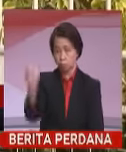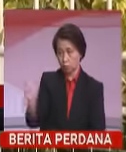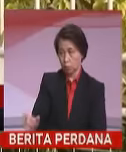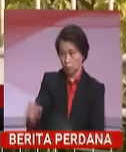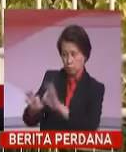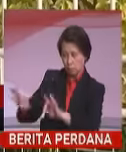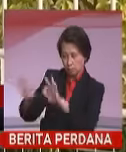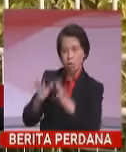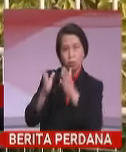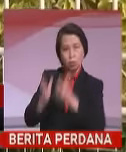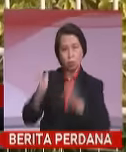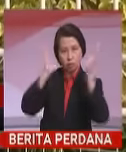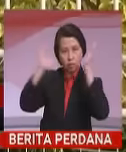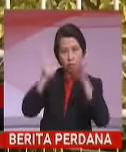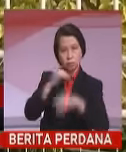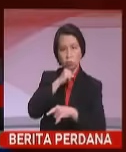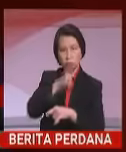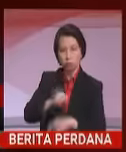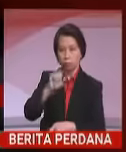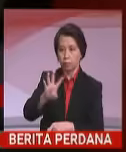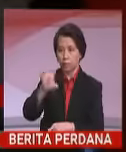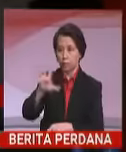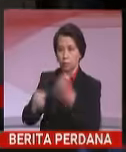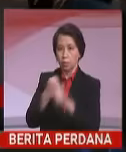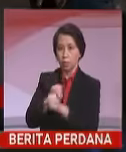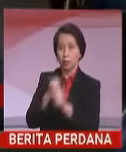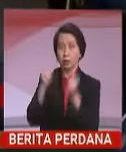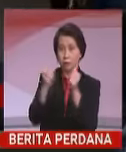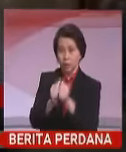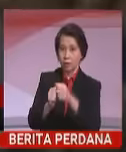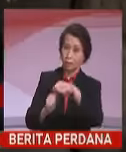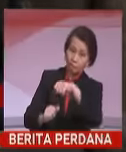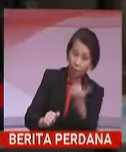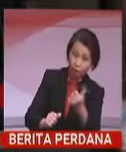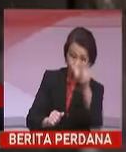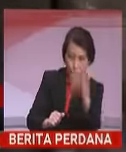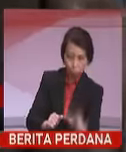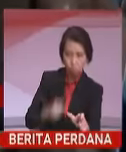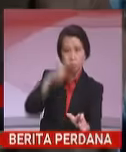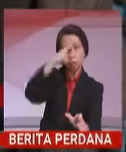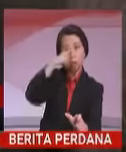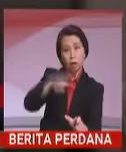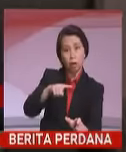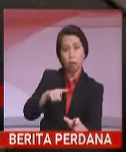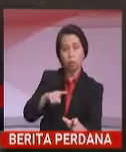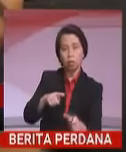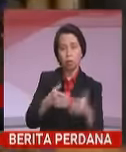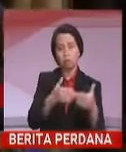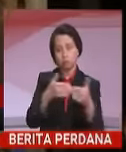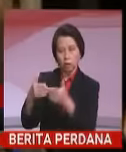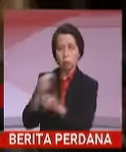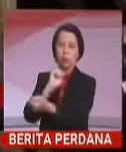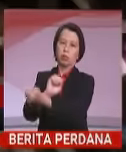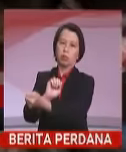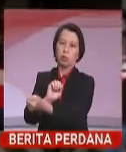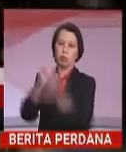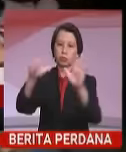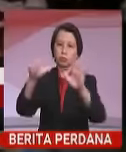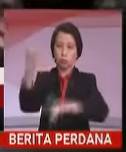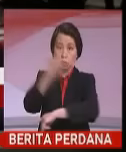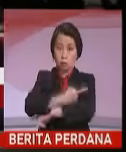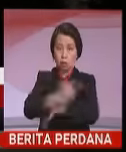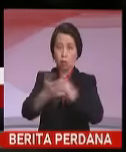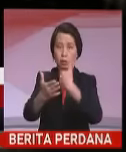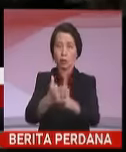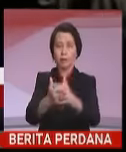utama warga tempatan berusia 45 tahun bersama seorang lagi suspek warga Thailand disambung reman selama 7 hari sehingga